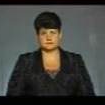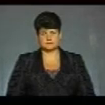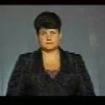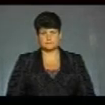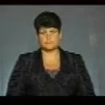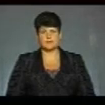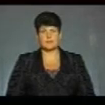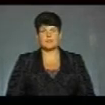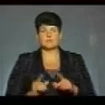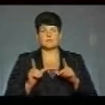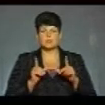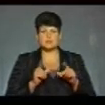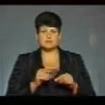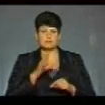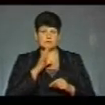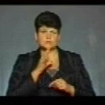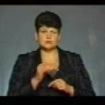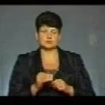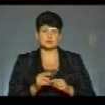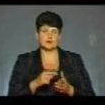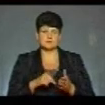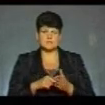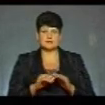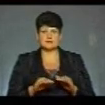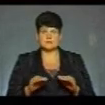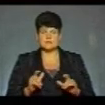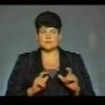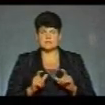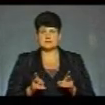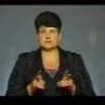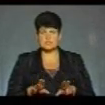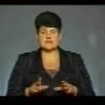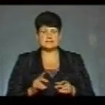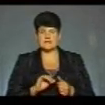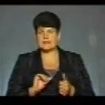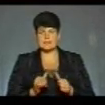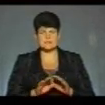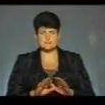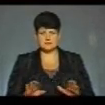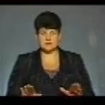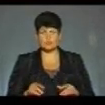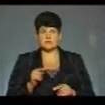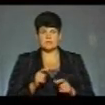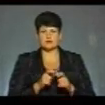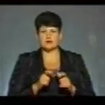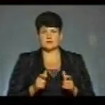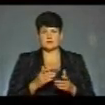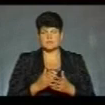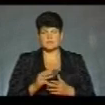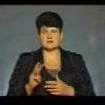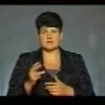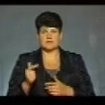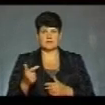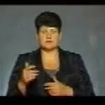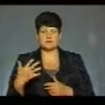Зазначу, проїзд у маршрутках міста для учнів і студентів залишається незмінним. Для школярів, у яких і картка, він вартує 3 гривні 50